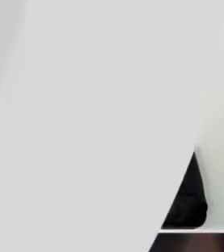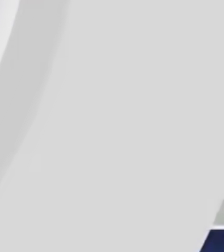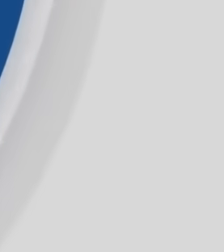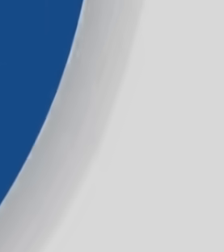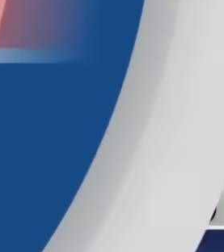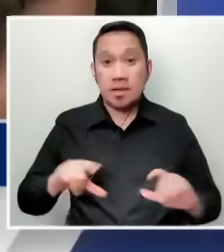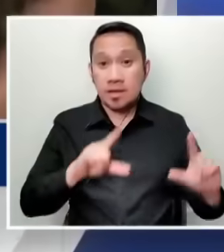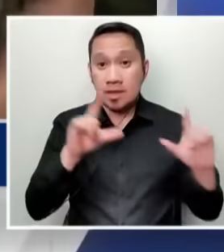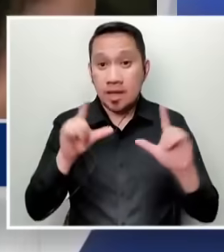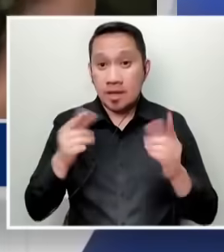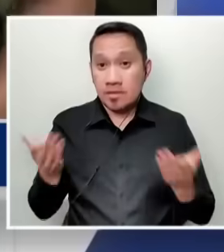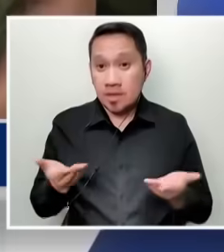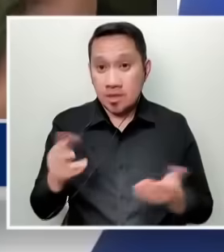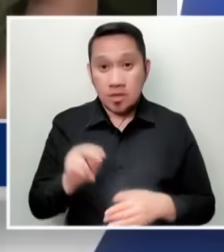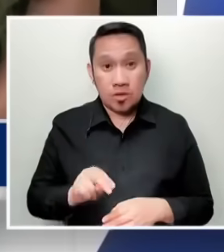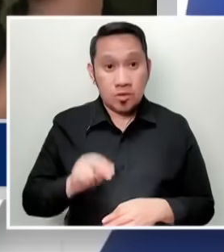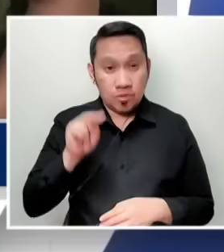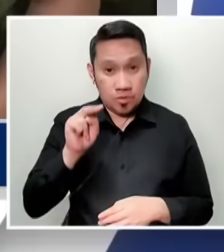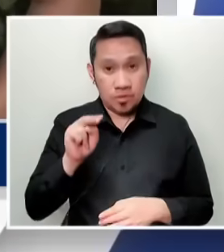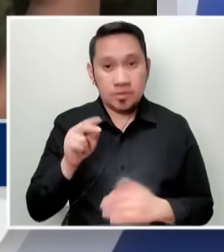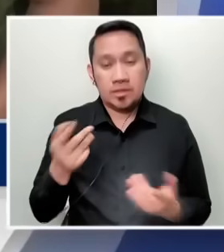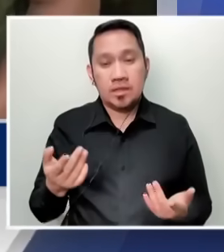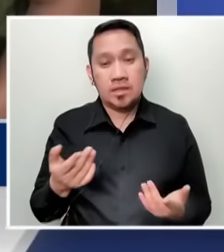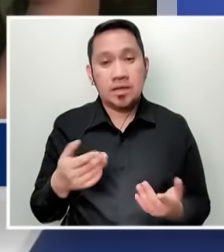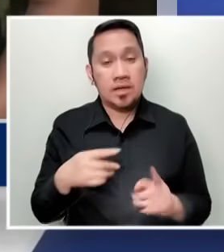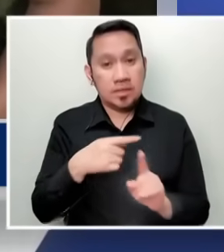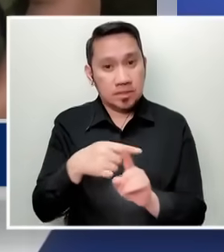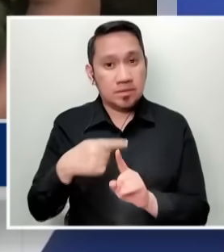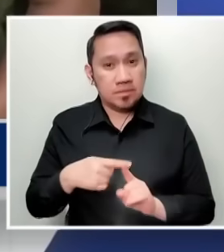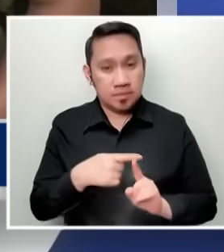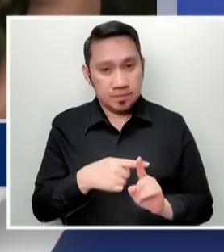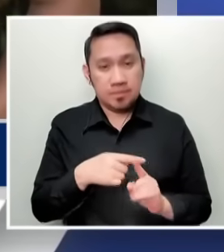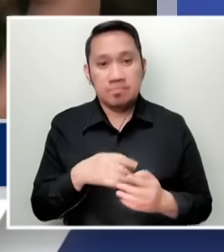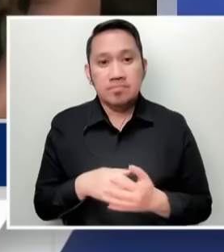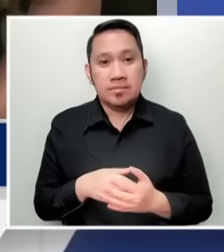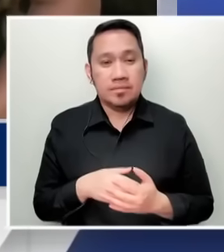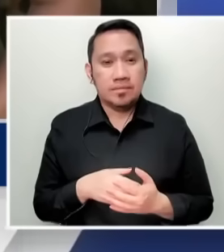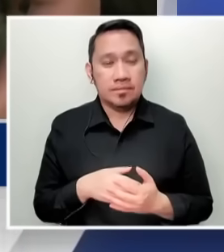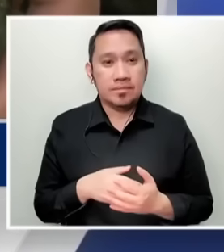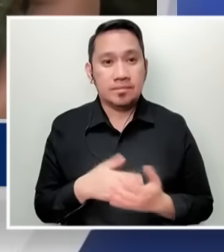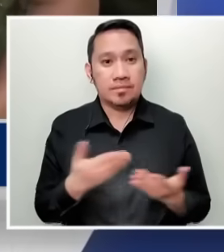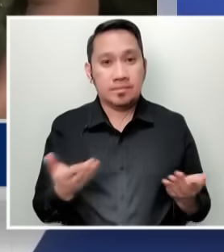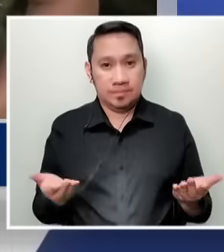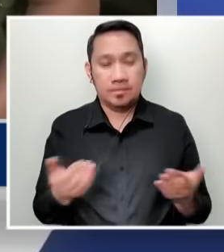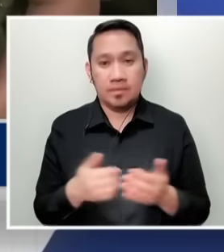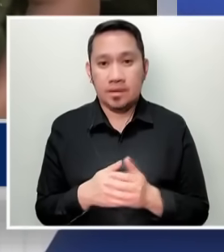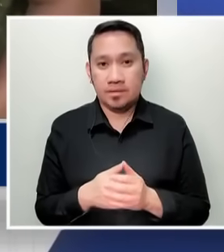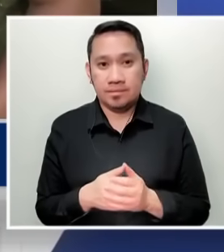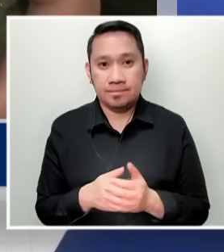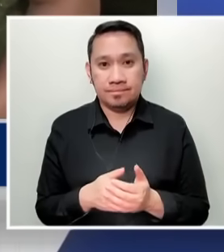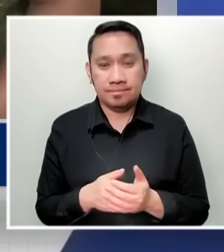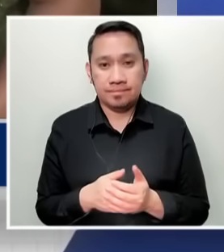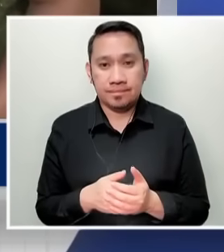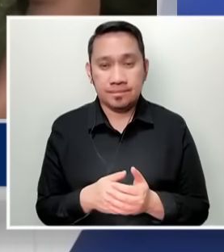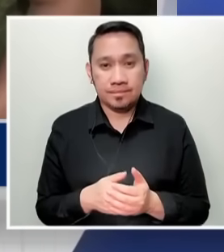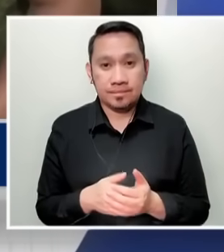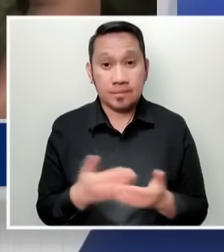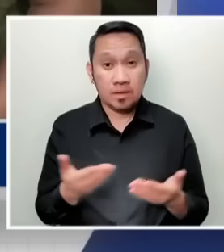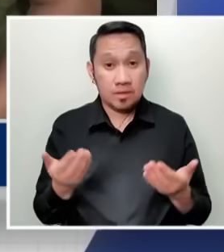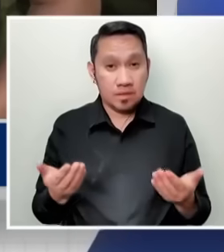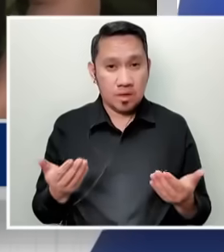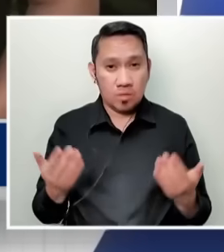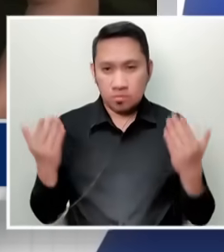sa Manila North Cemetery, nagpapatrol si Jeffrey Hernaez. Jeffrey, ngayon kayang